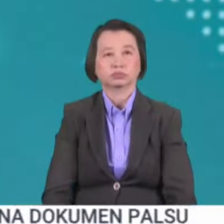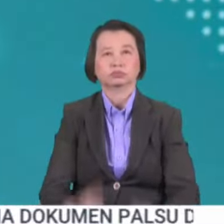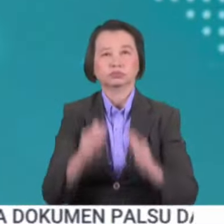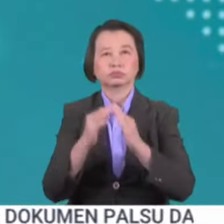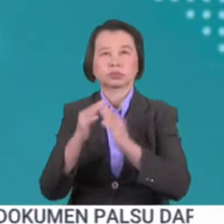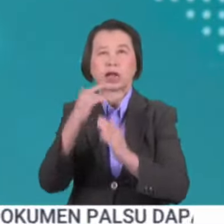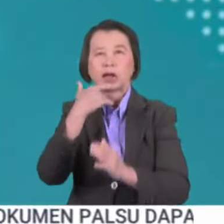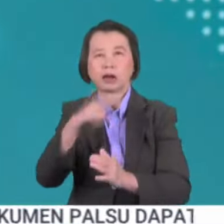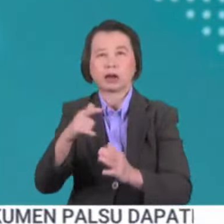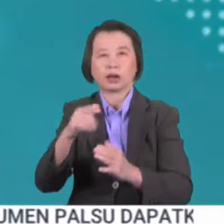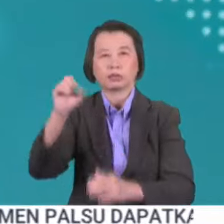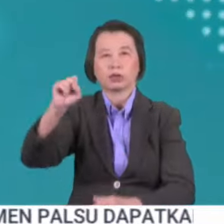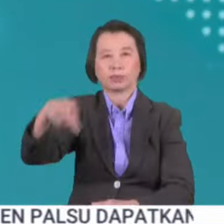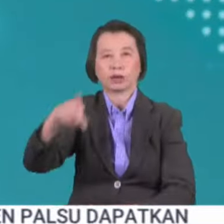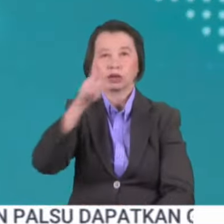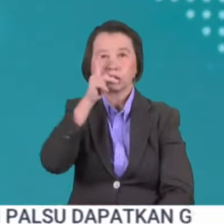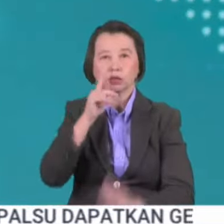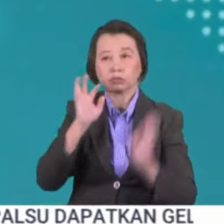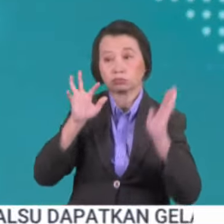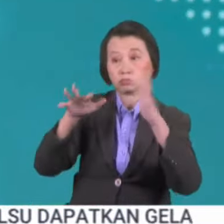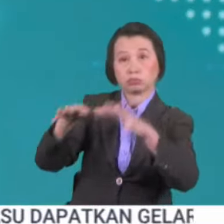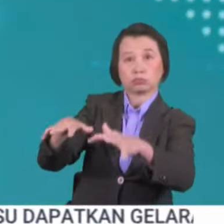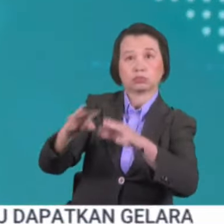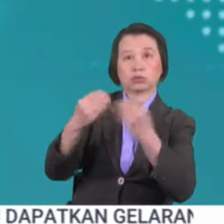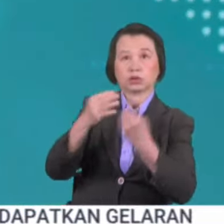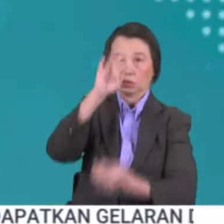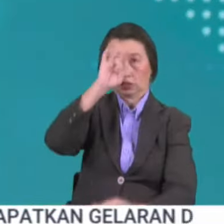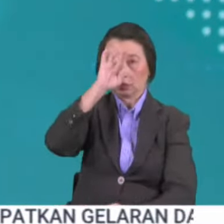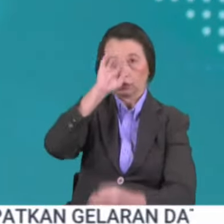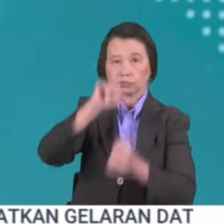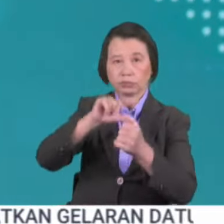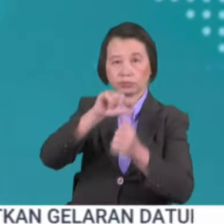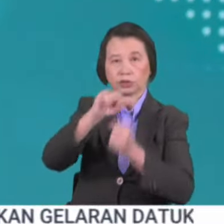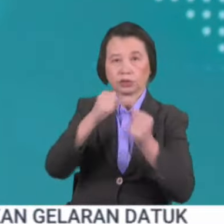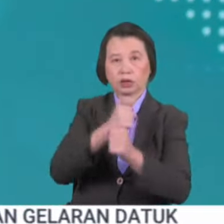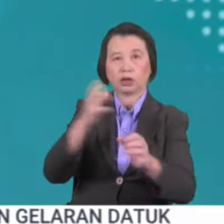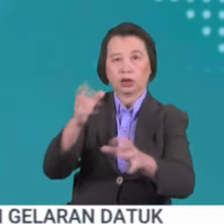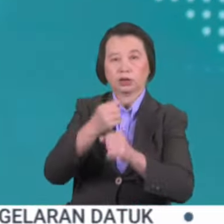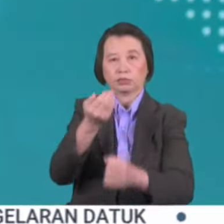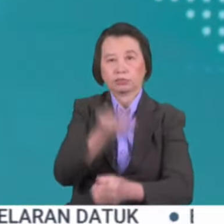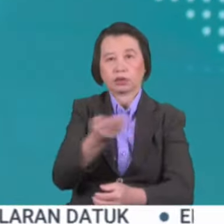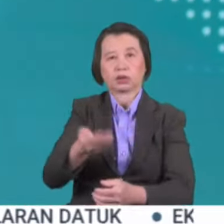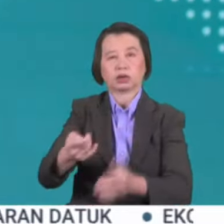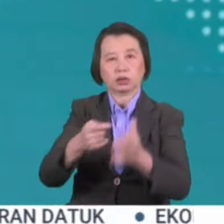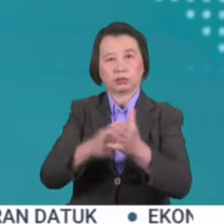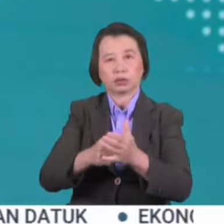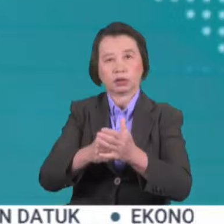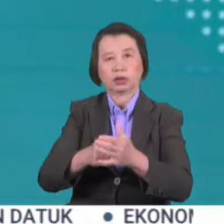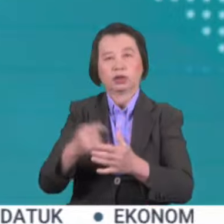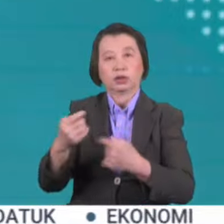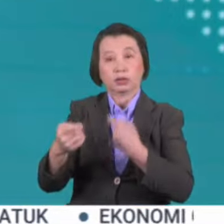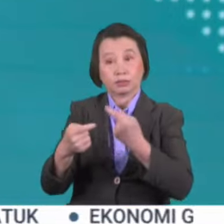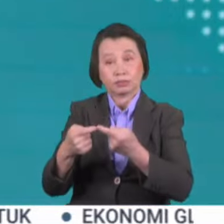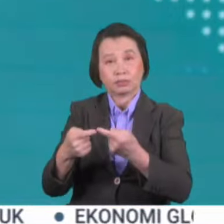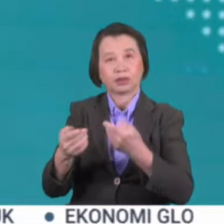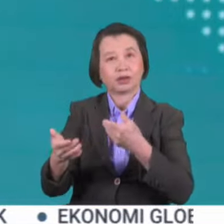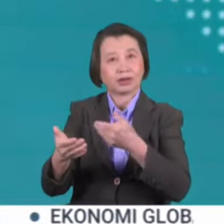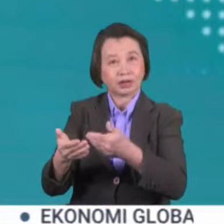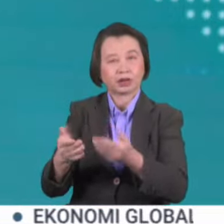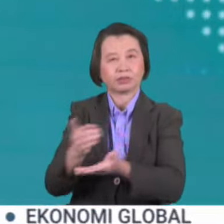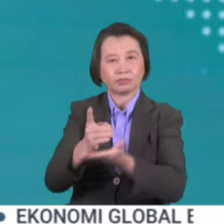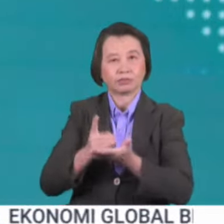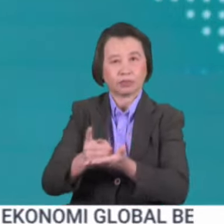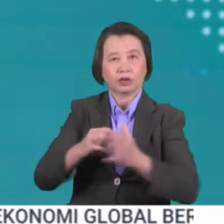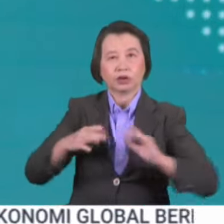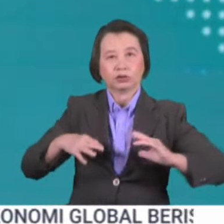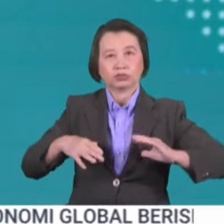Pekan lama di Sungai Petani Kedah menjadi tumpuan masyarakat India setiap tahun untuk mendapatkan barangan keperluan sempena sambutan Deepavali.